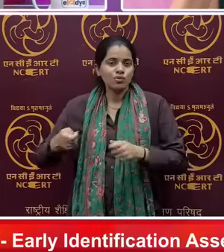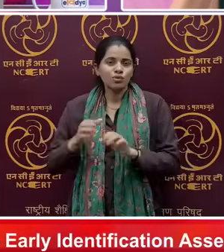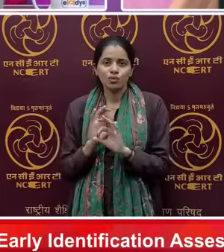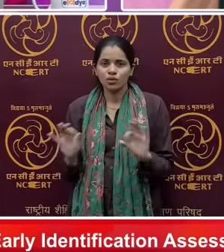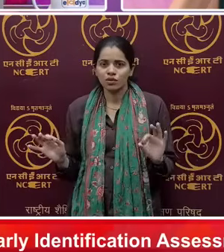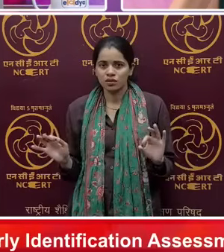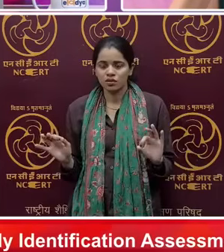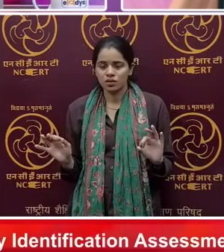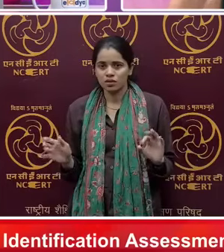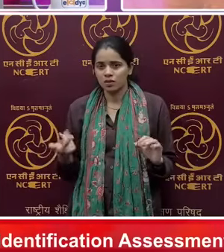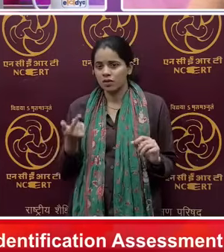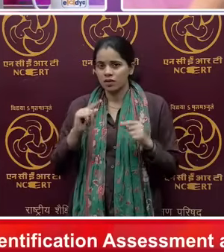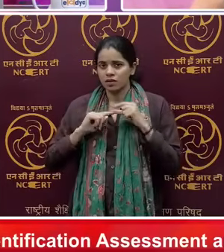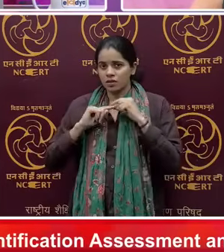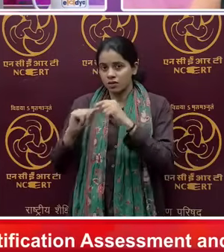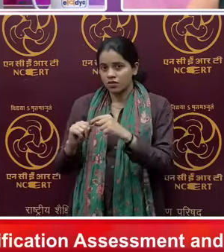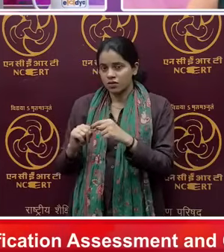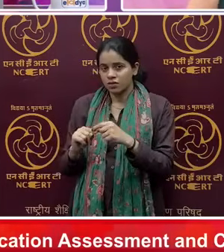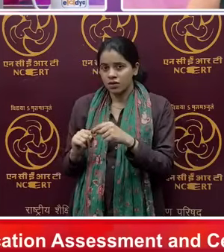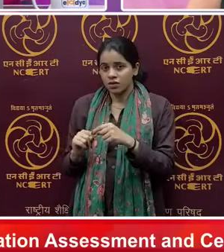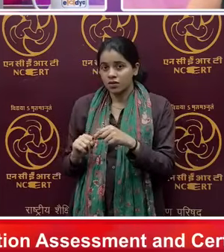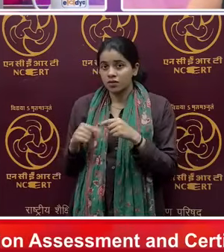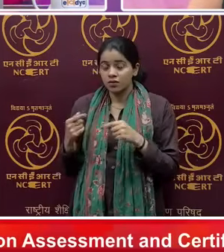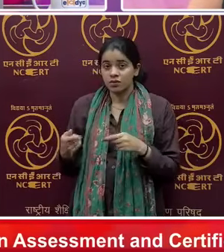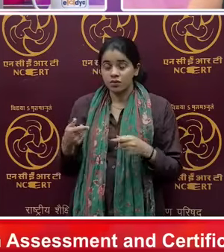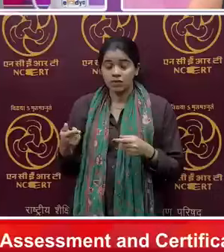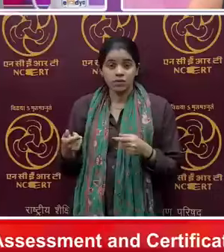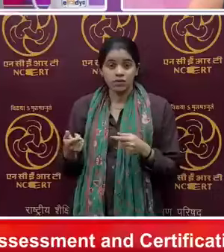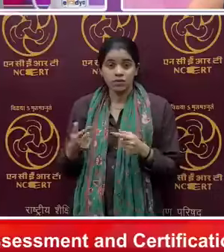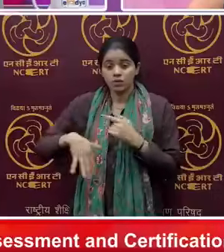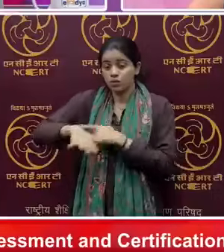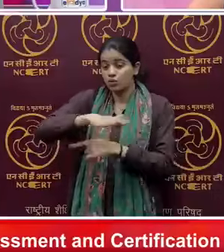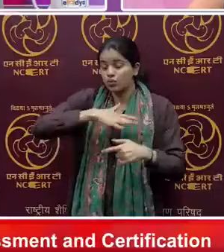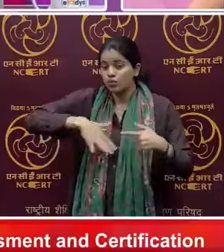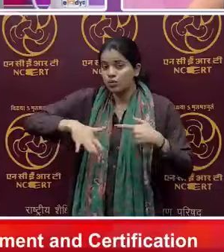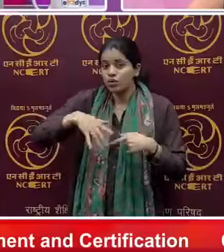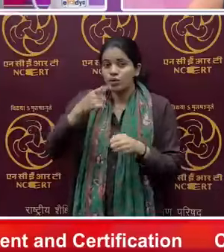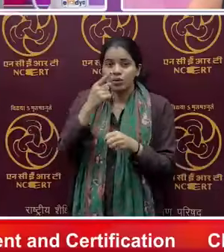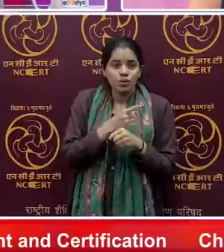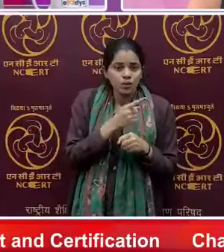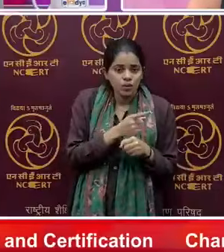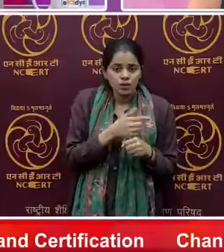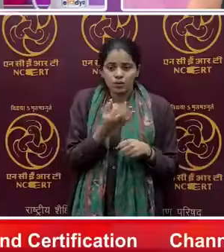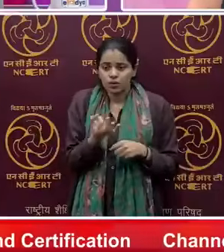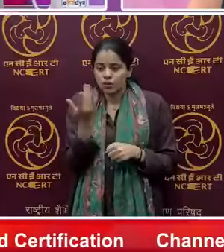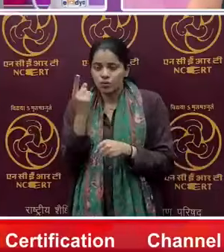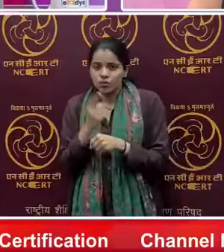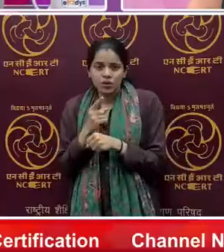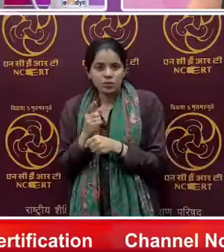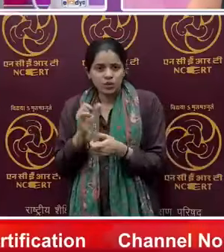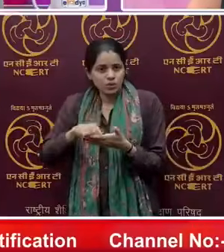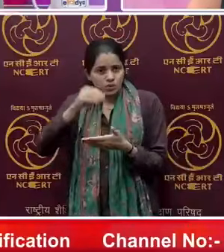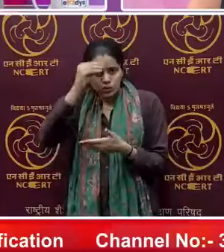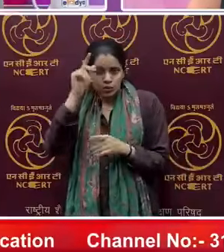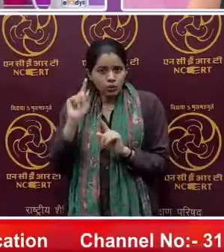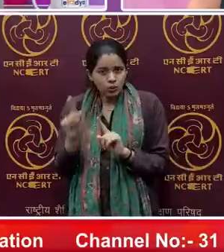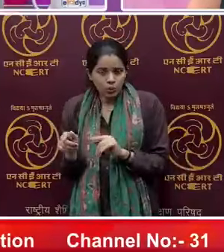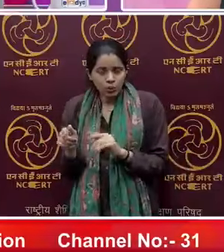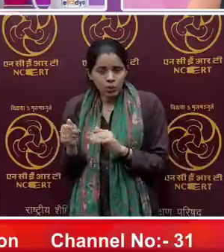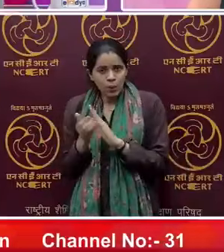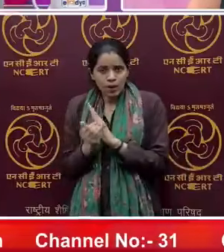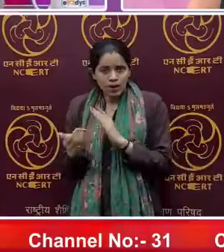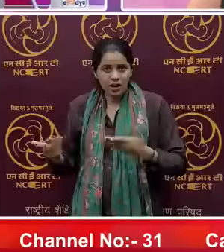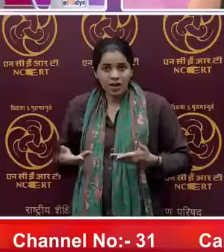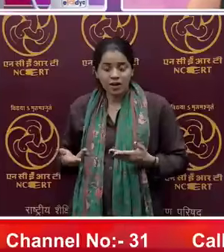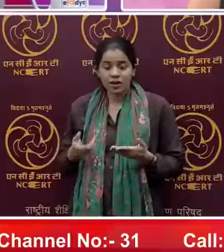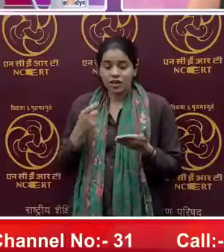So I just want to ask you कि ये भी बहुत ज़रूरी है, क्योंकि सोशल सेटिंग्स में जो टीचर है, स्पेशल एजुकेटर को तो खैर पता ही होगा, पर जनरली जो